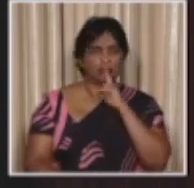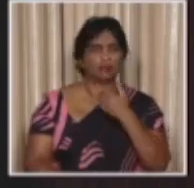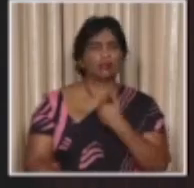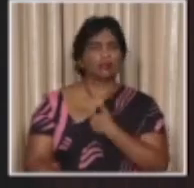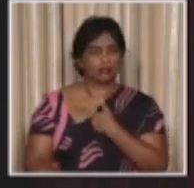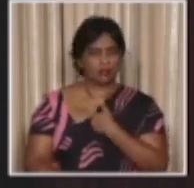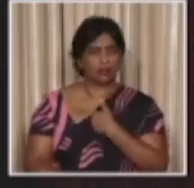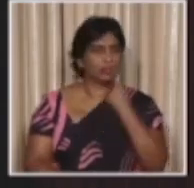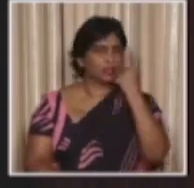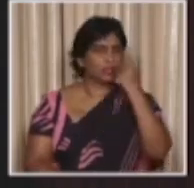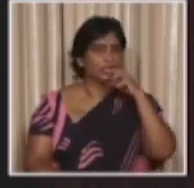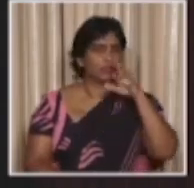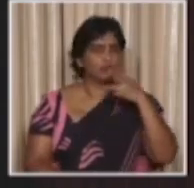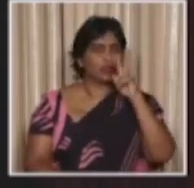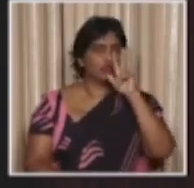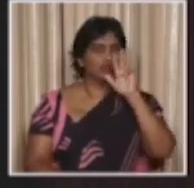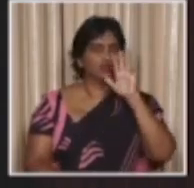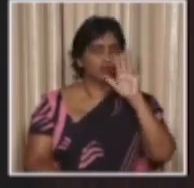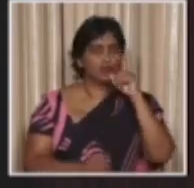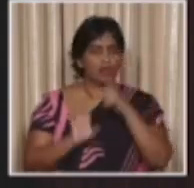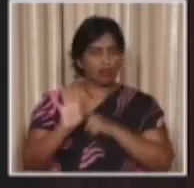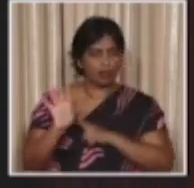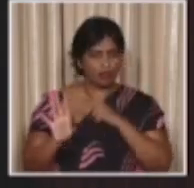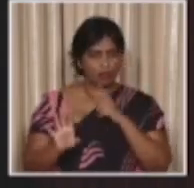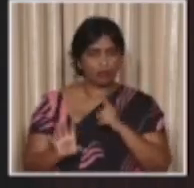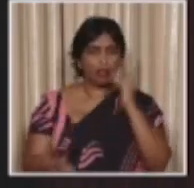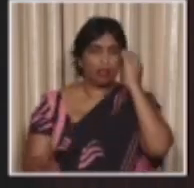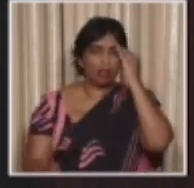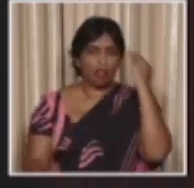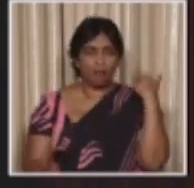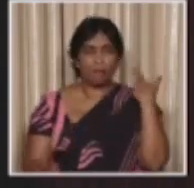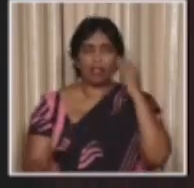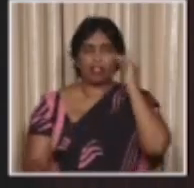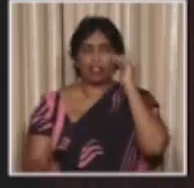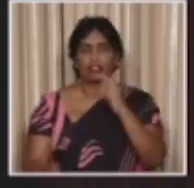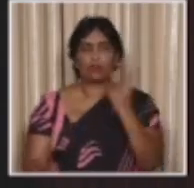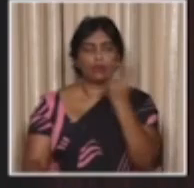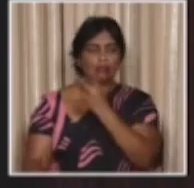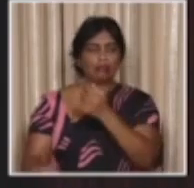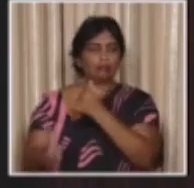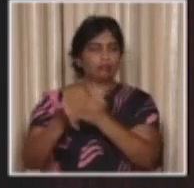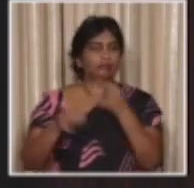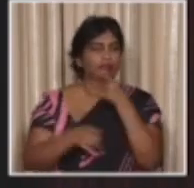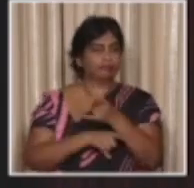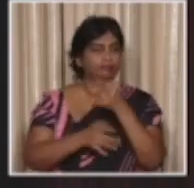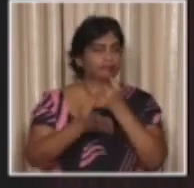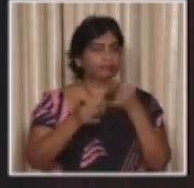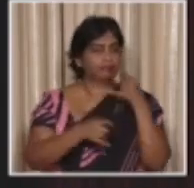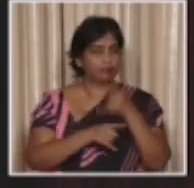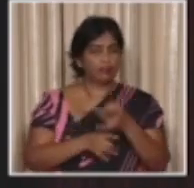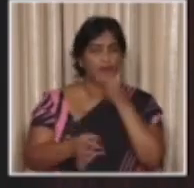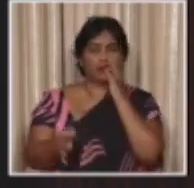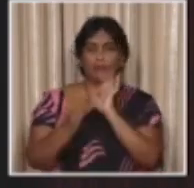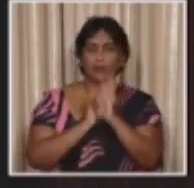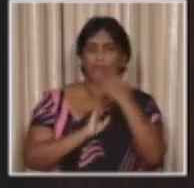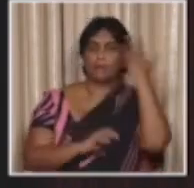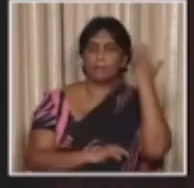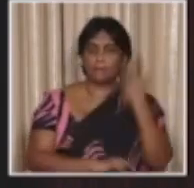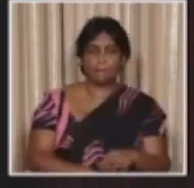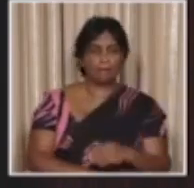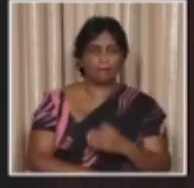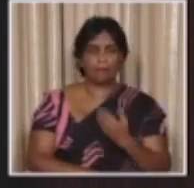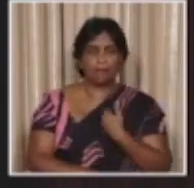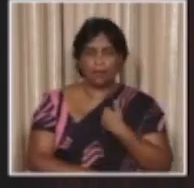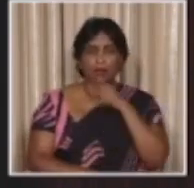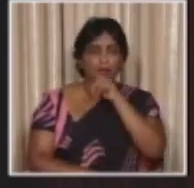මම 1989 වර්ෂයේ අම්මා ගෙනකුයි දුවෙකුයි දෙන්නෙක් දූෂණය කරලා ගිනි තියලා මැරුවා කියලා මං